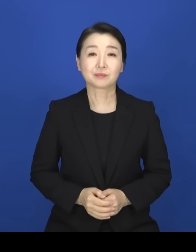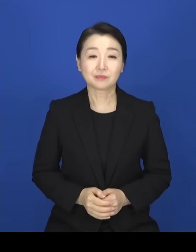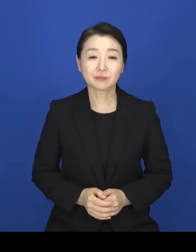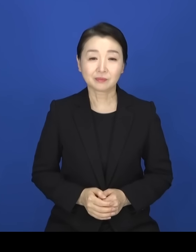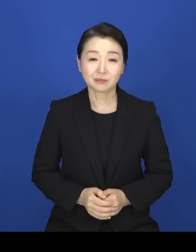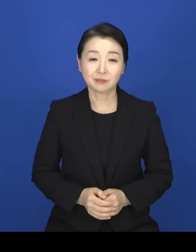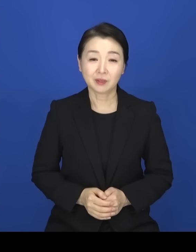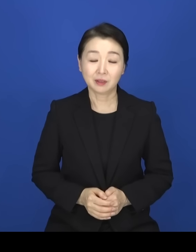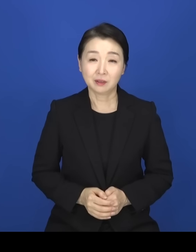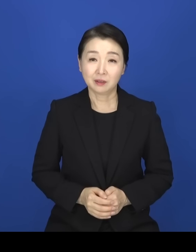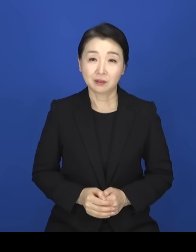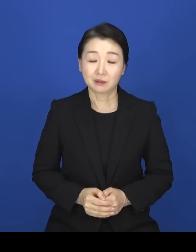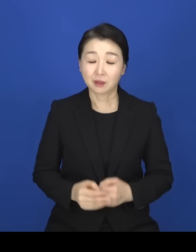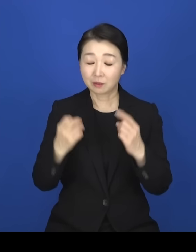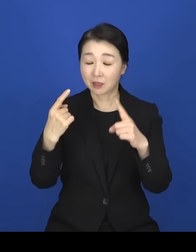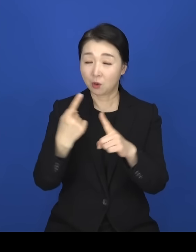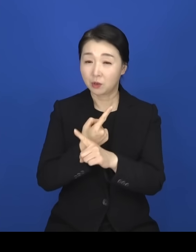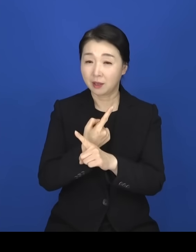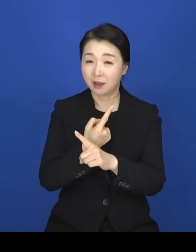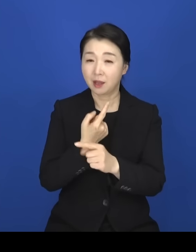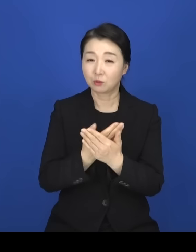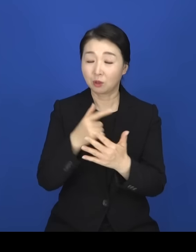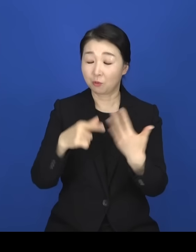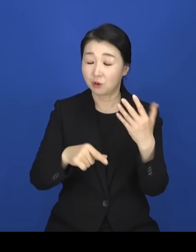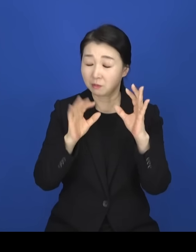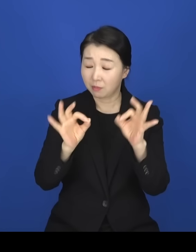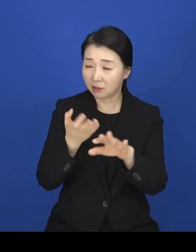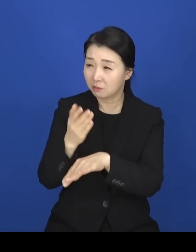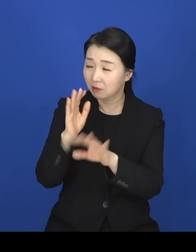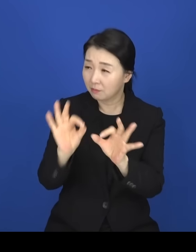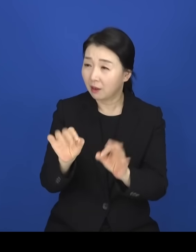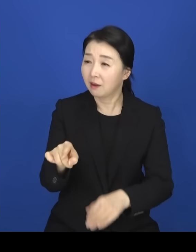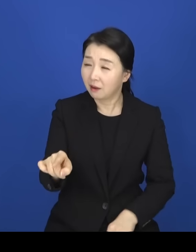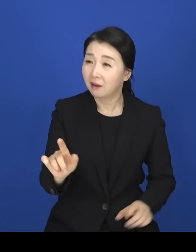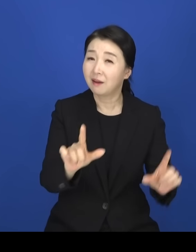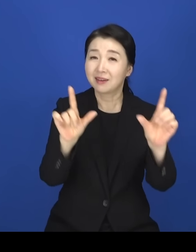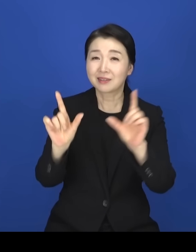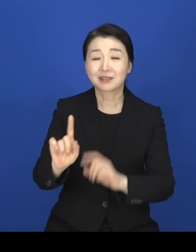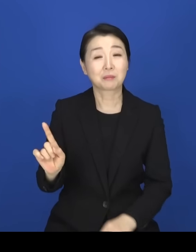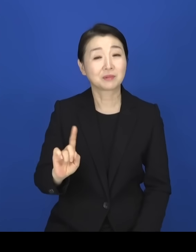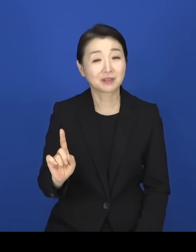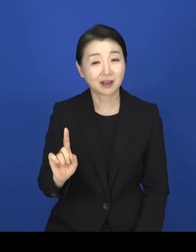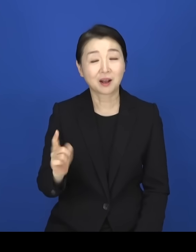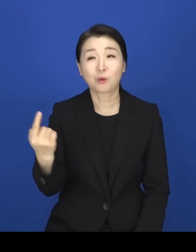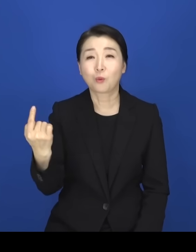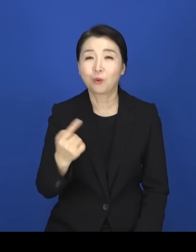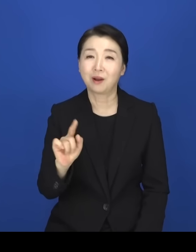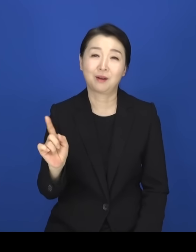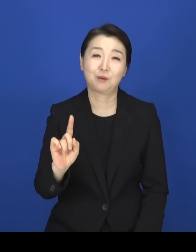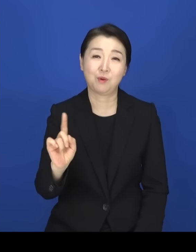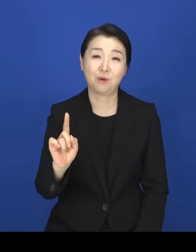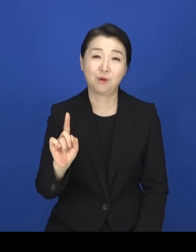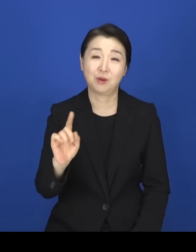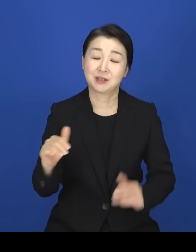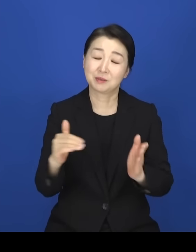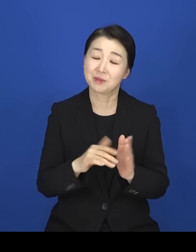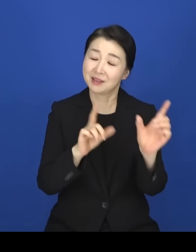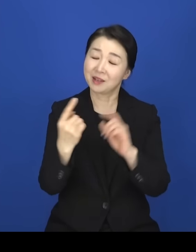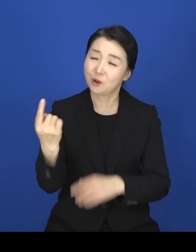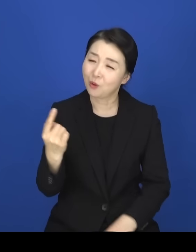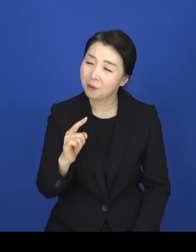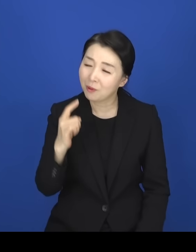이런 프로그램들을 보면서 예. 막 선배님들 보면서 예. 와, 저분들이 어떤 삶을 살아서 저렇게 왔을까, 예. 여기까지 왔을까 이런 생각을